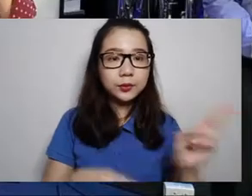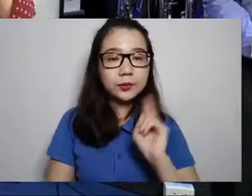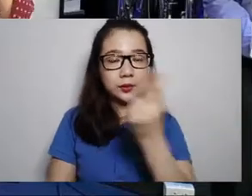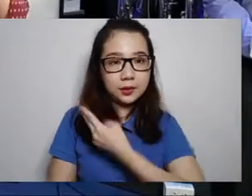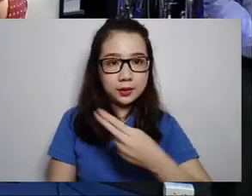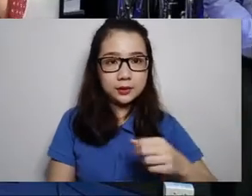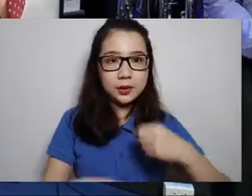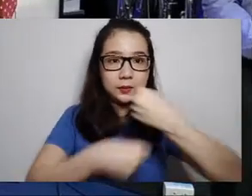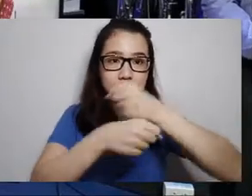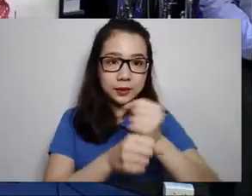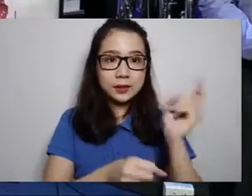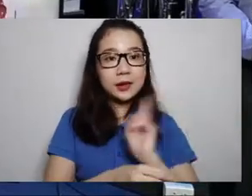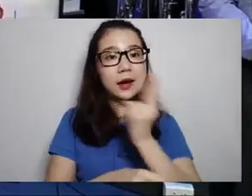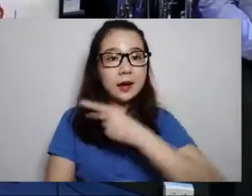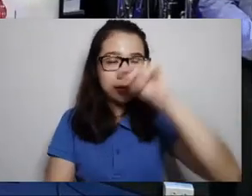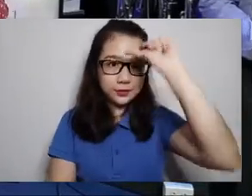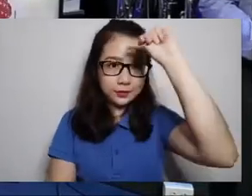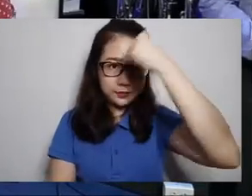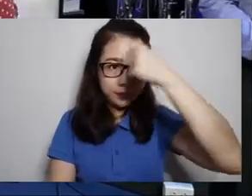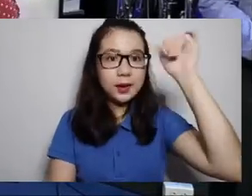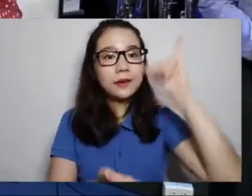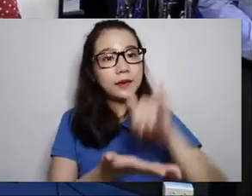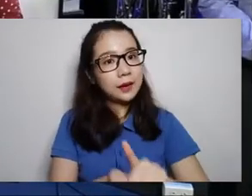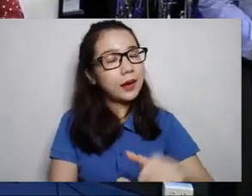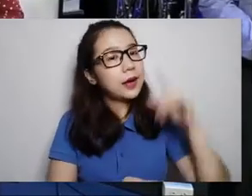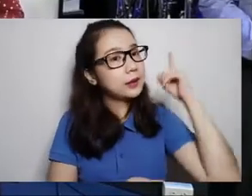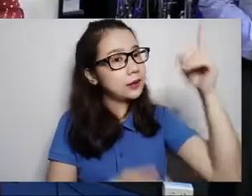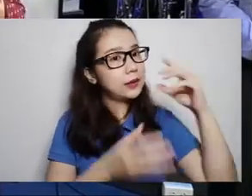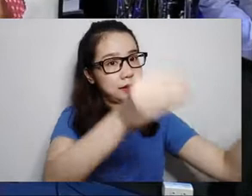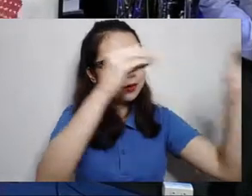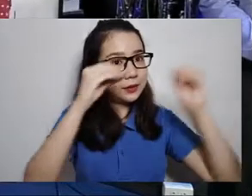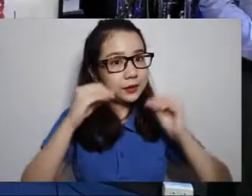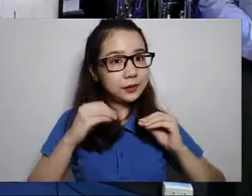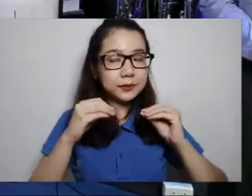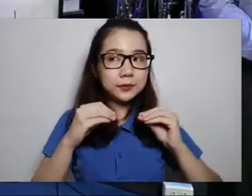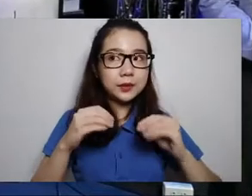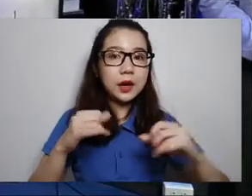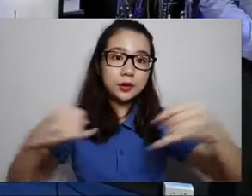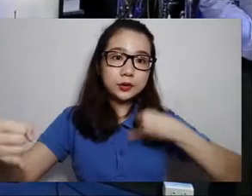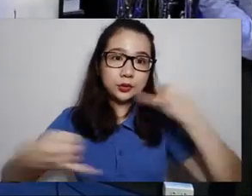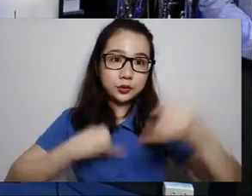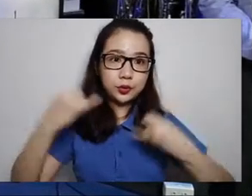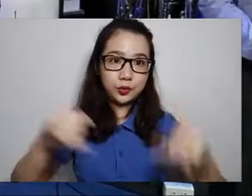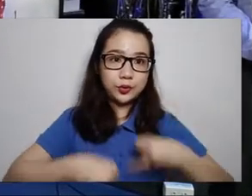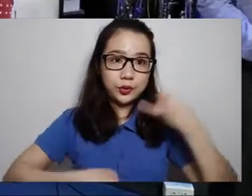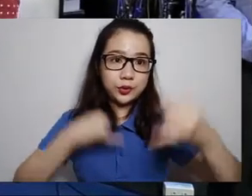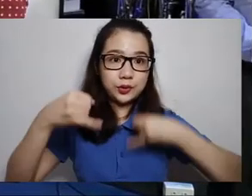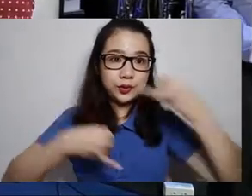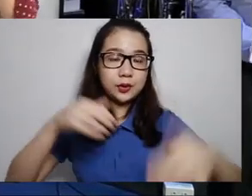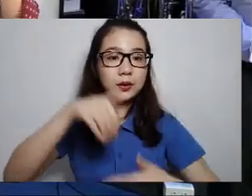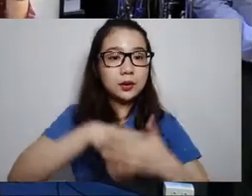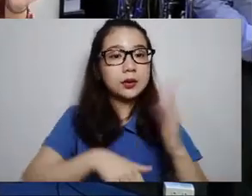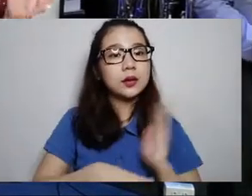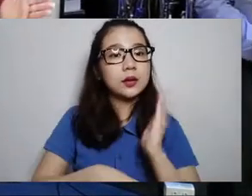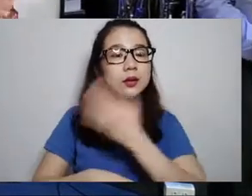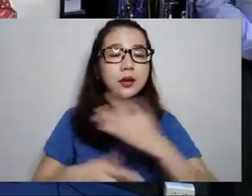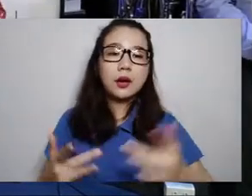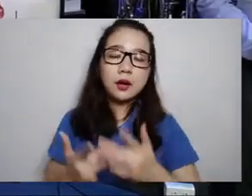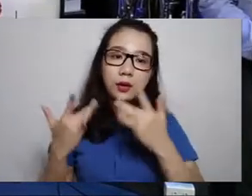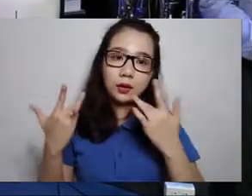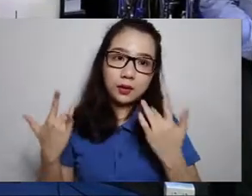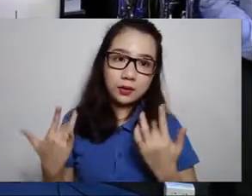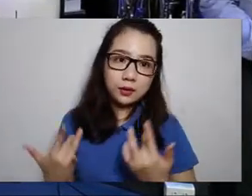He continually remind us of His great love for us, that He gives us joy in our hearts that despite whatever is happening